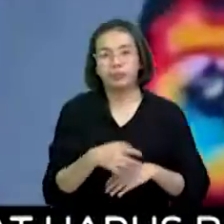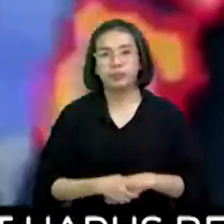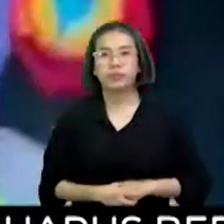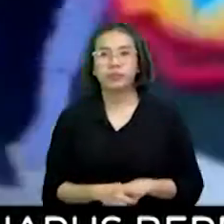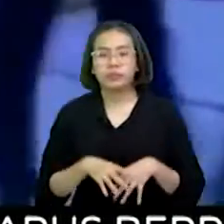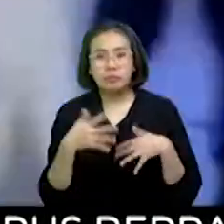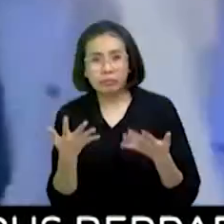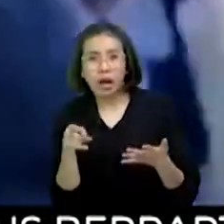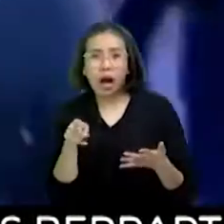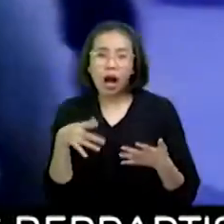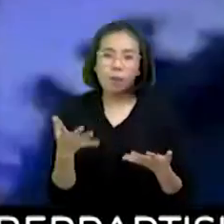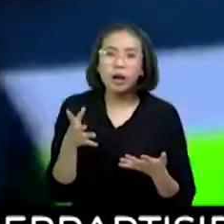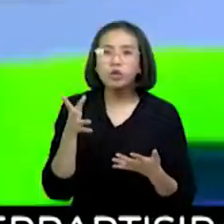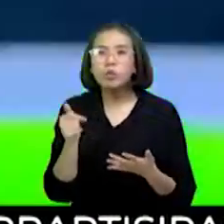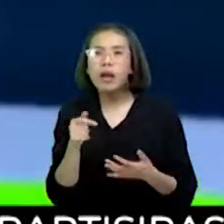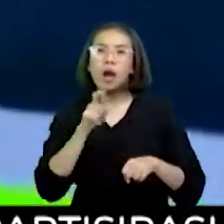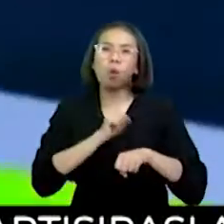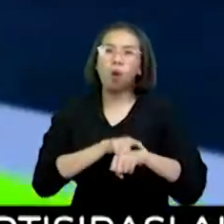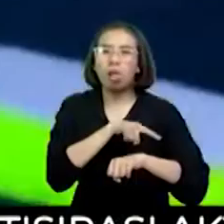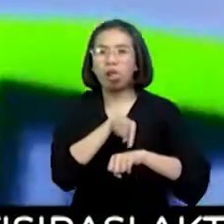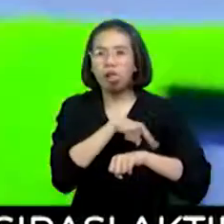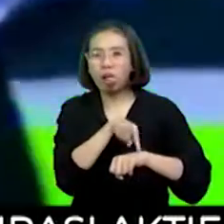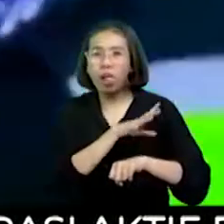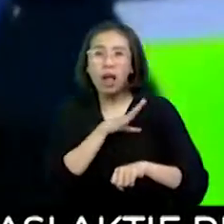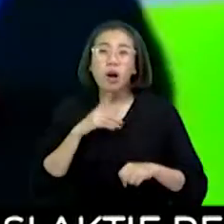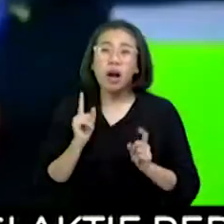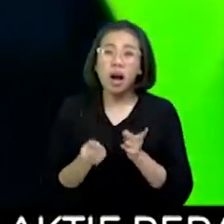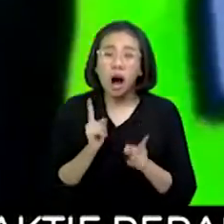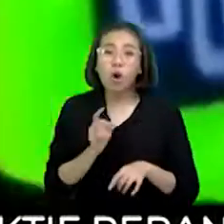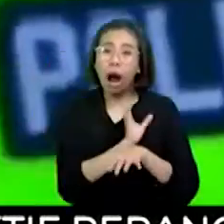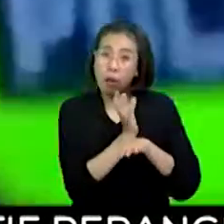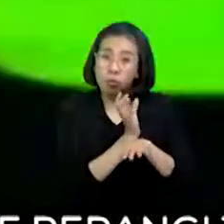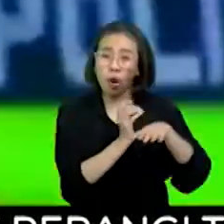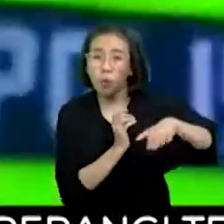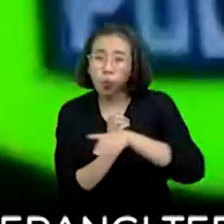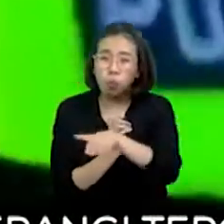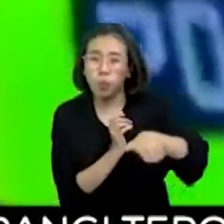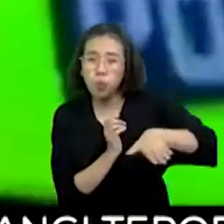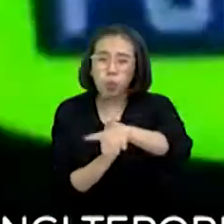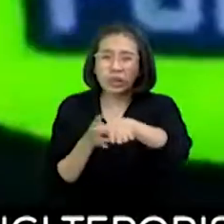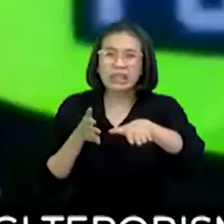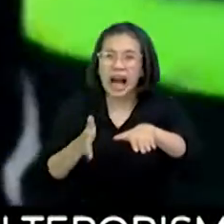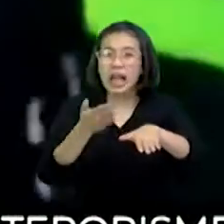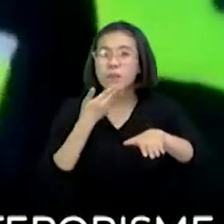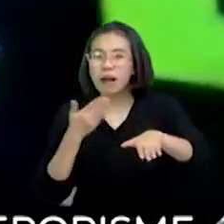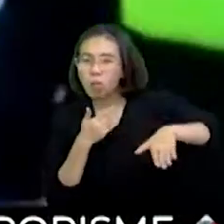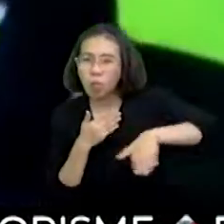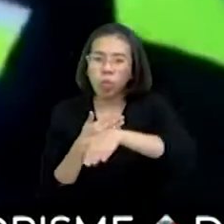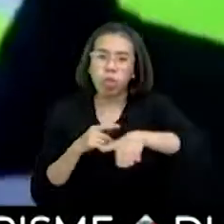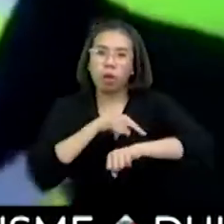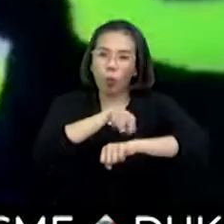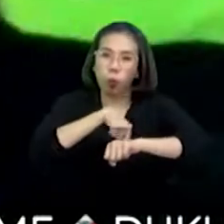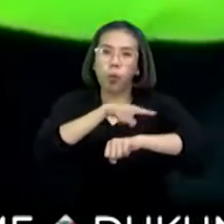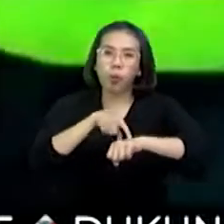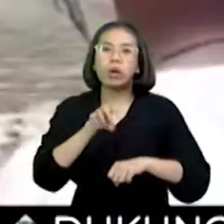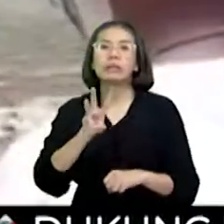Upaya ini untuk meminimalisir waktu perjalanan, karena jika dibawa ambulans melewati jalur alternatif, dibutuhkan waktu lebih dari 3